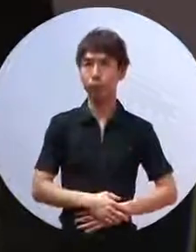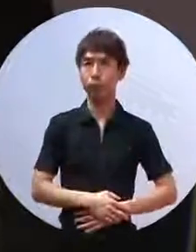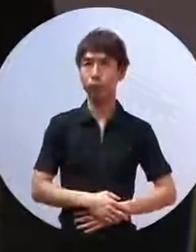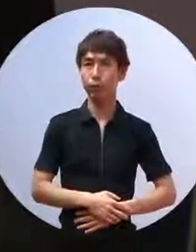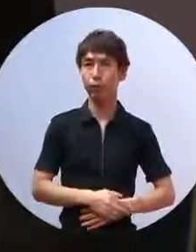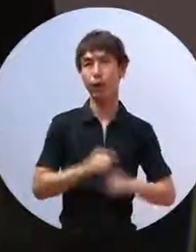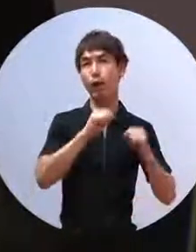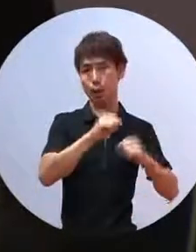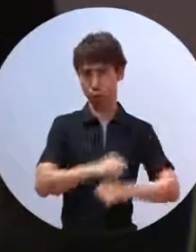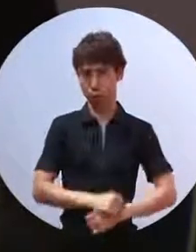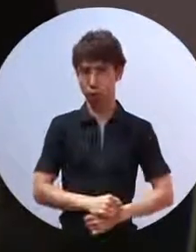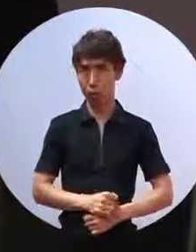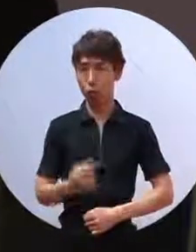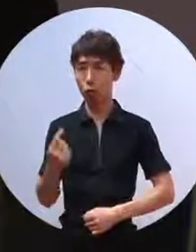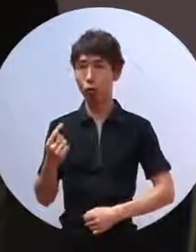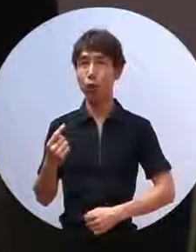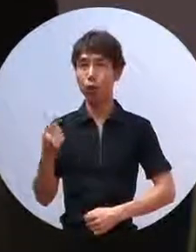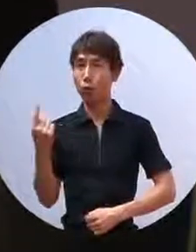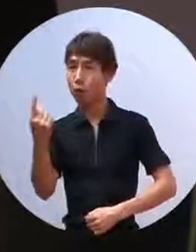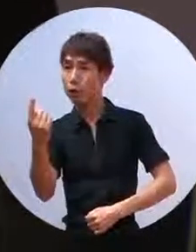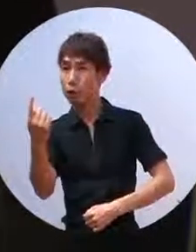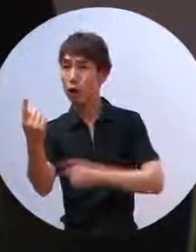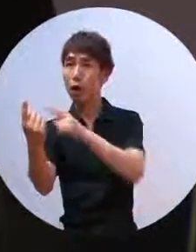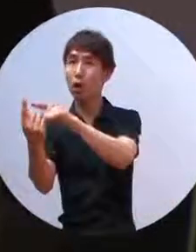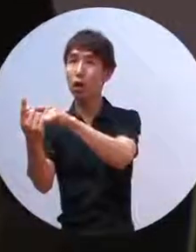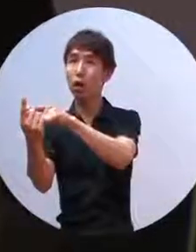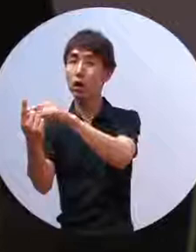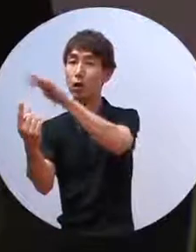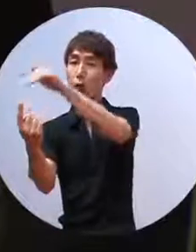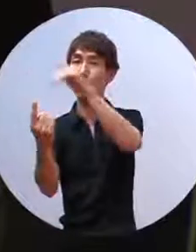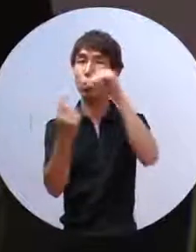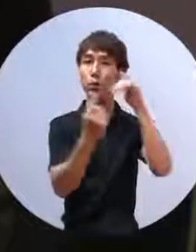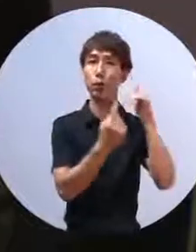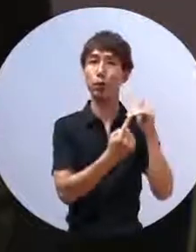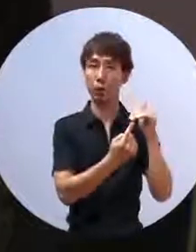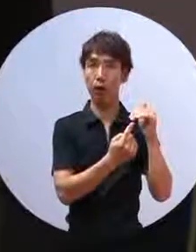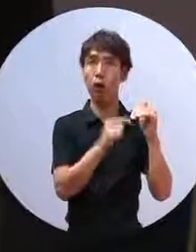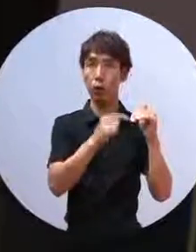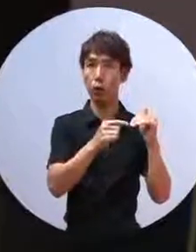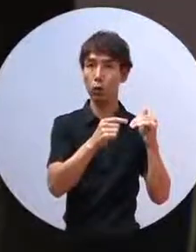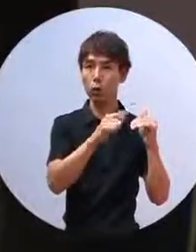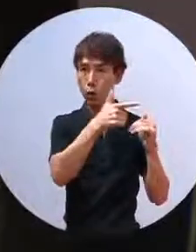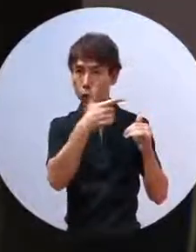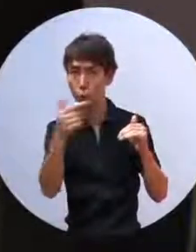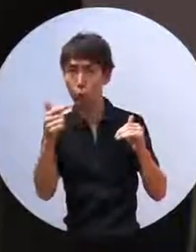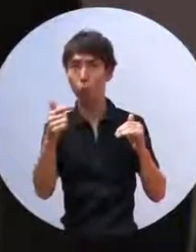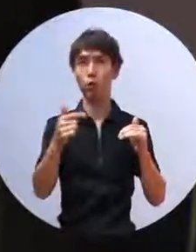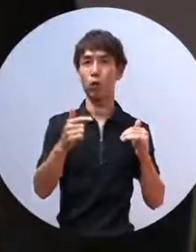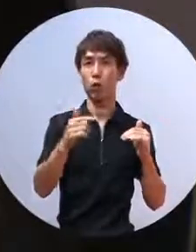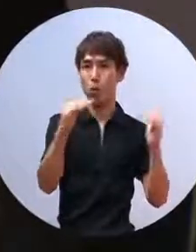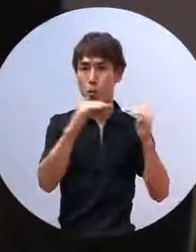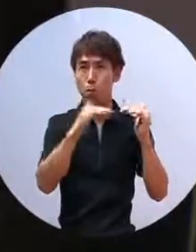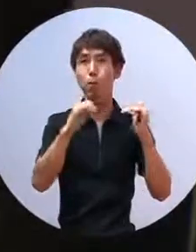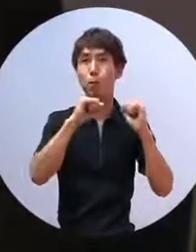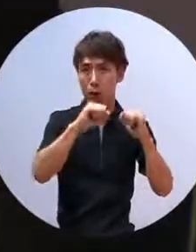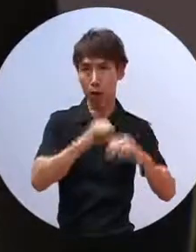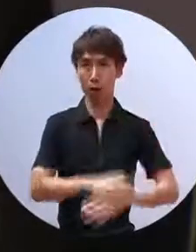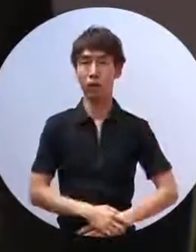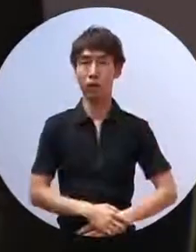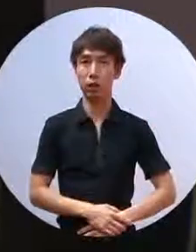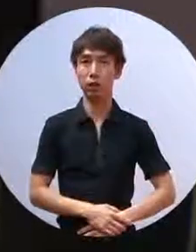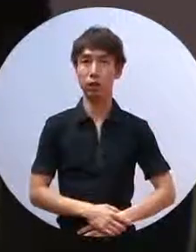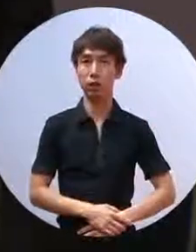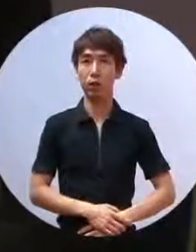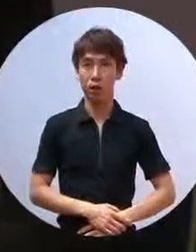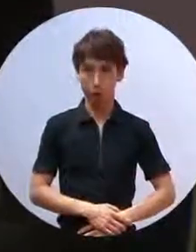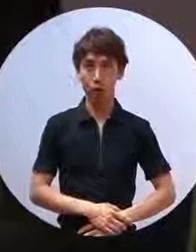機会をとらまえて、そういう行った方をですね、またお呼びをして、そこでいろいろなまた話し合いをし